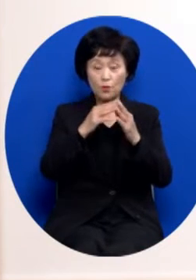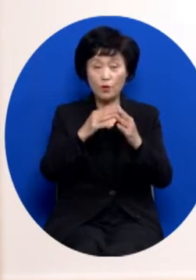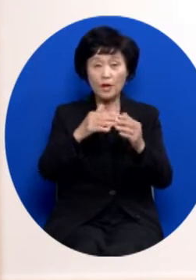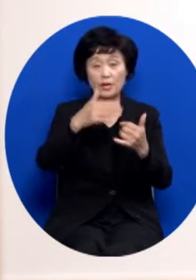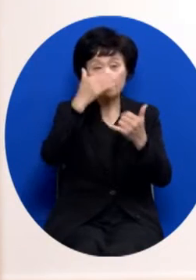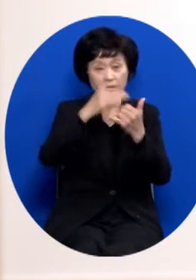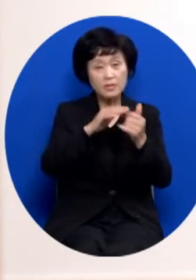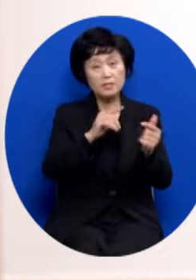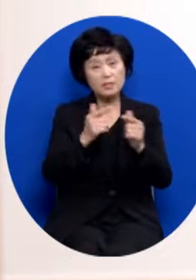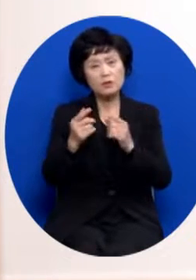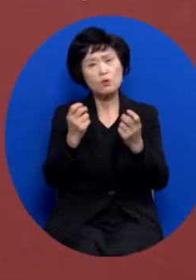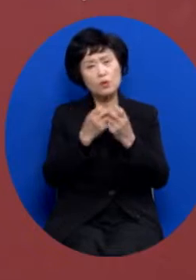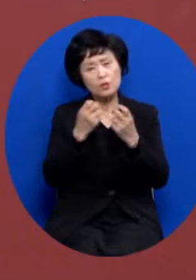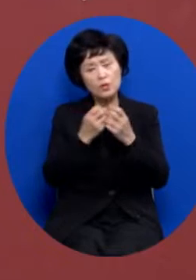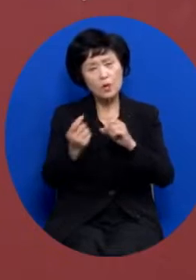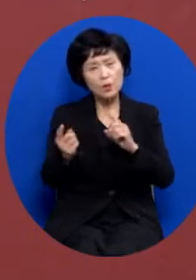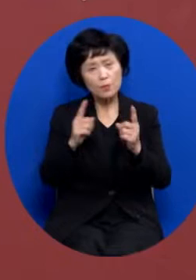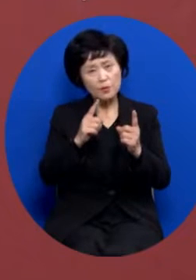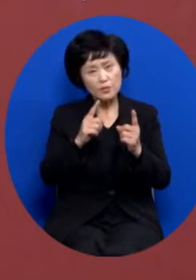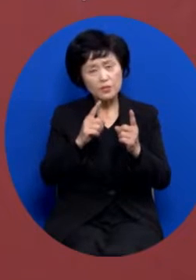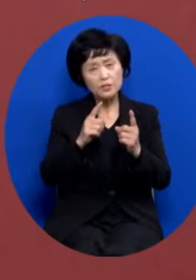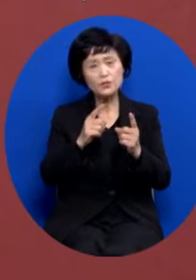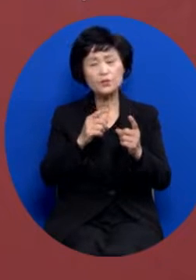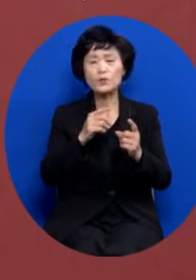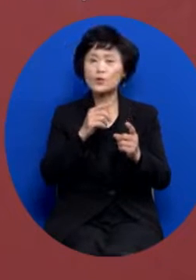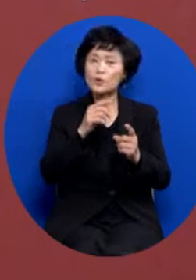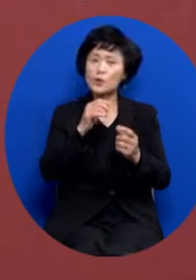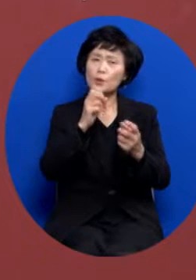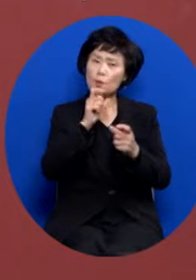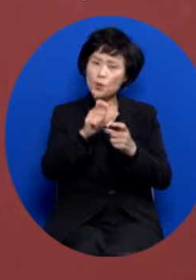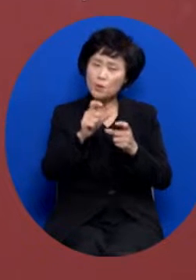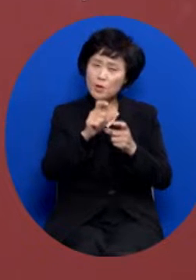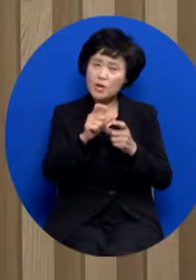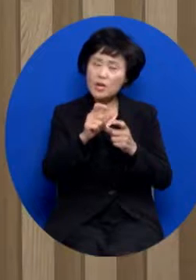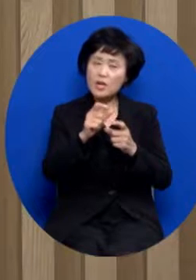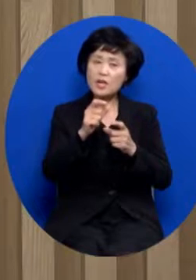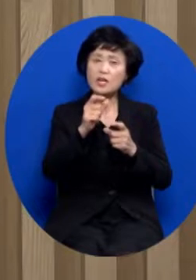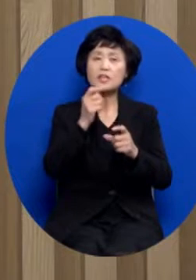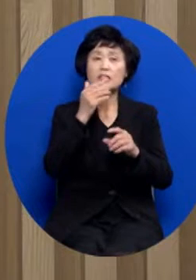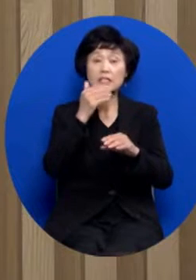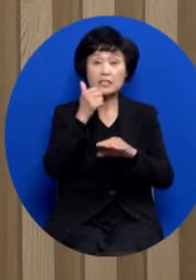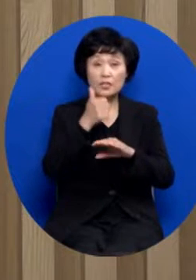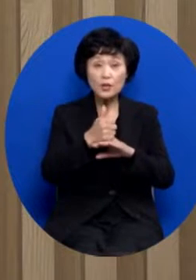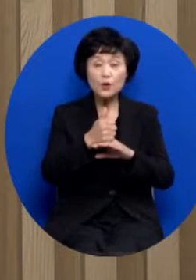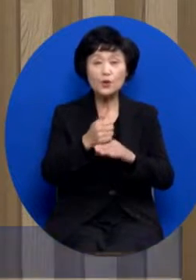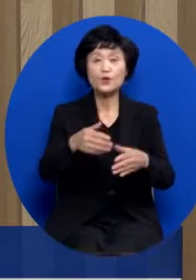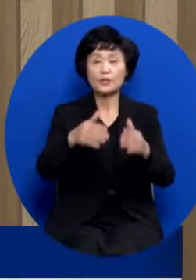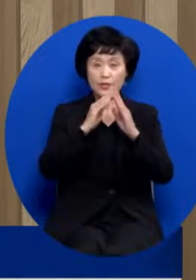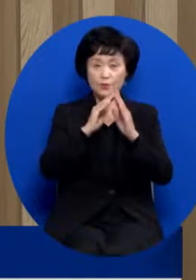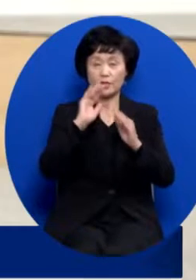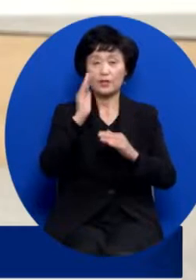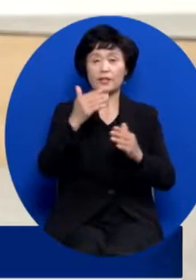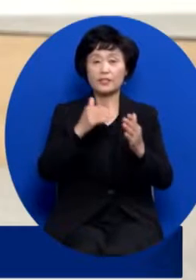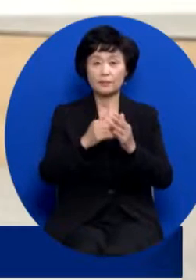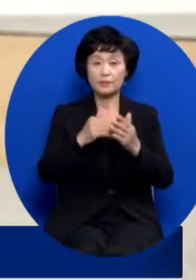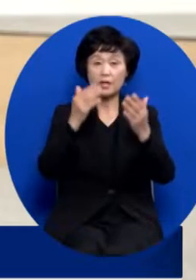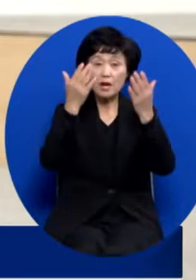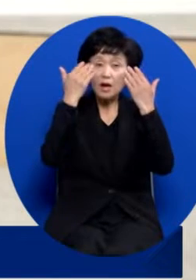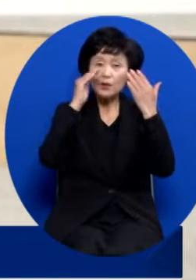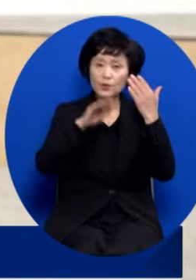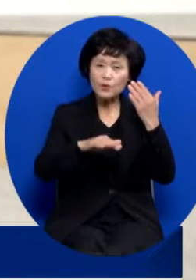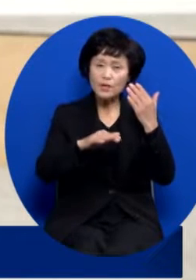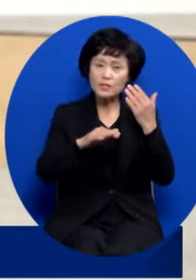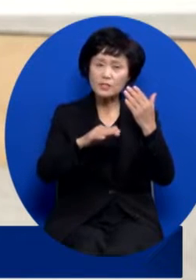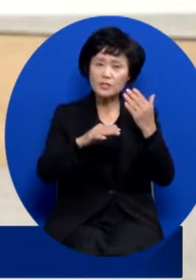세대를 어떻게 다시 회복시킬 수 있을까 고민 끝에 세웠습니다. 학교에서 그러한 교육이 잘